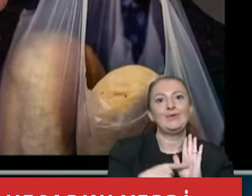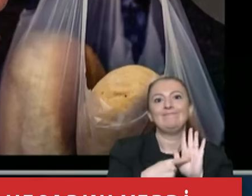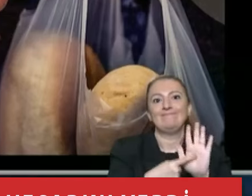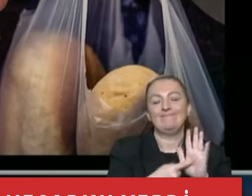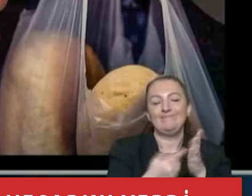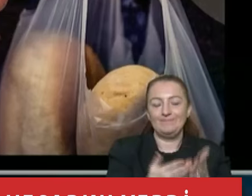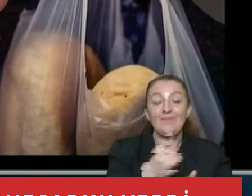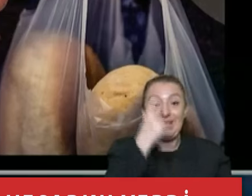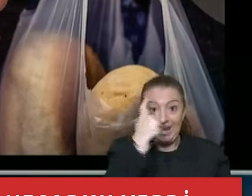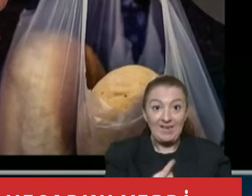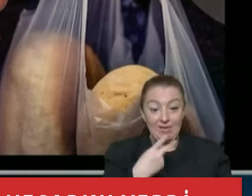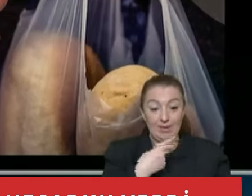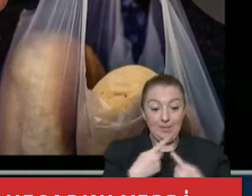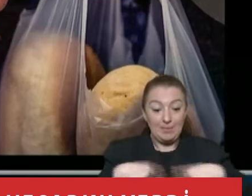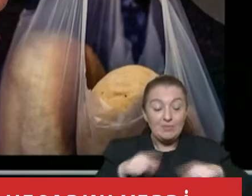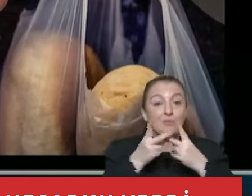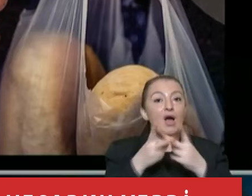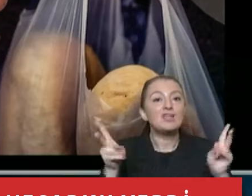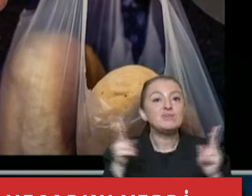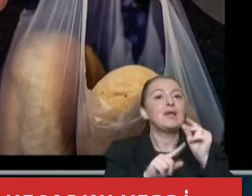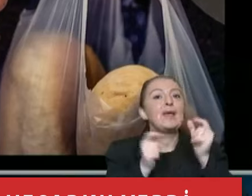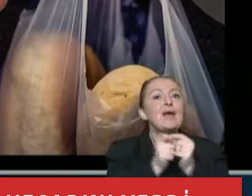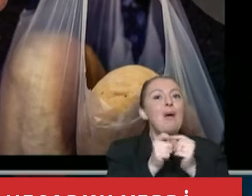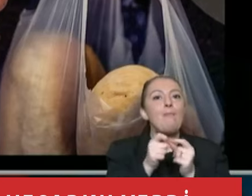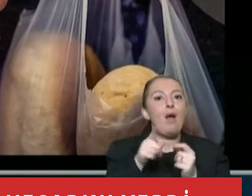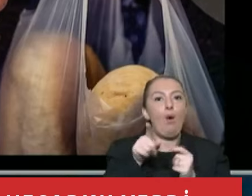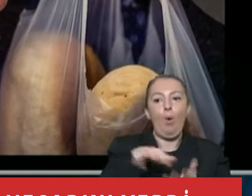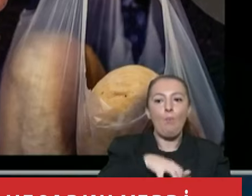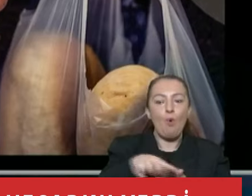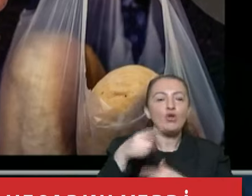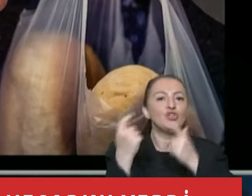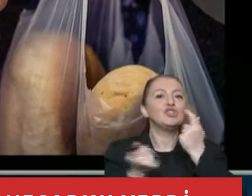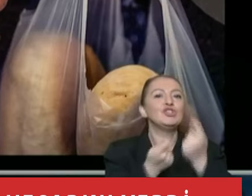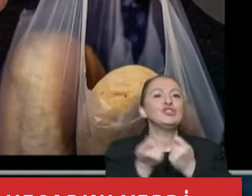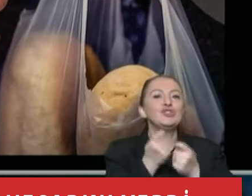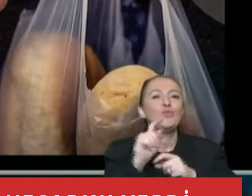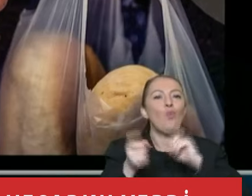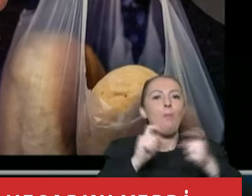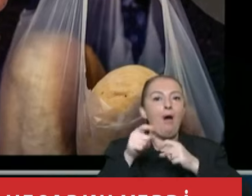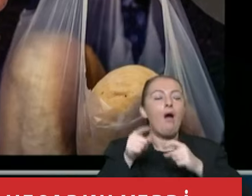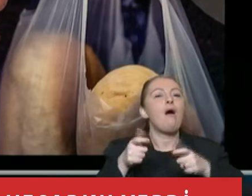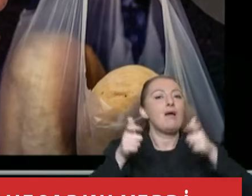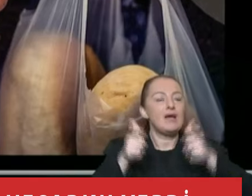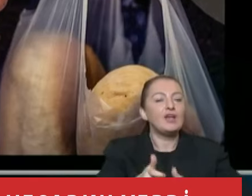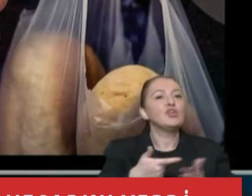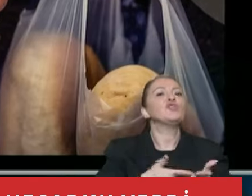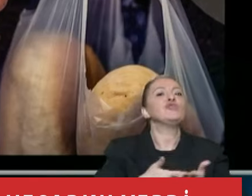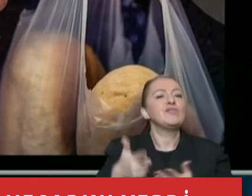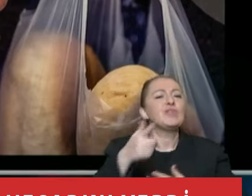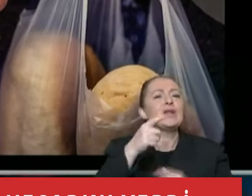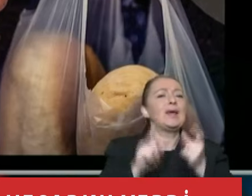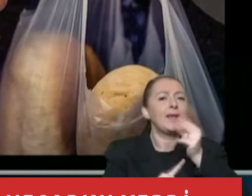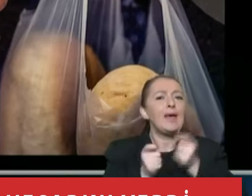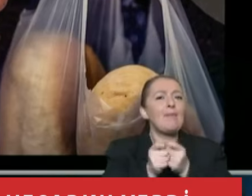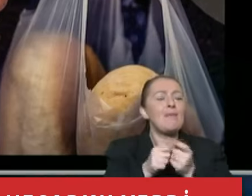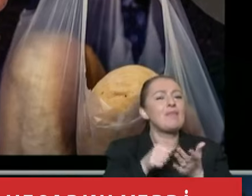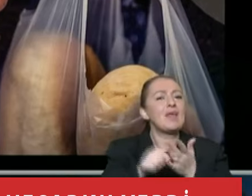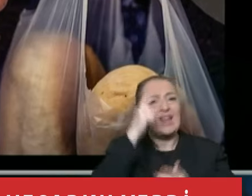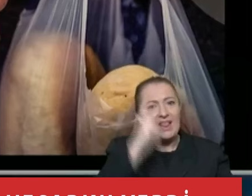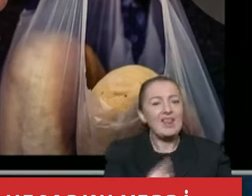bizim açtığımız İBB bölgesel istihdam ofislerine Çiftçilere İBB tarihinde ilk kez vermeye